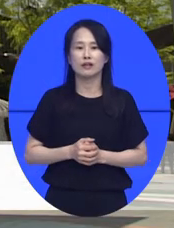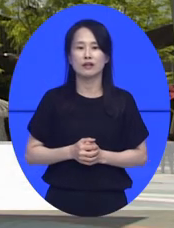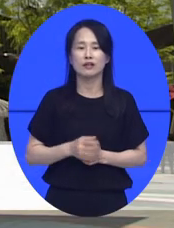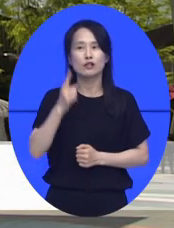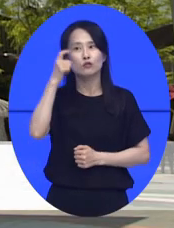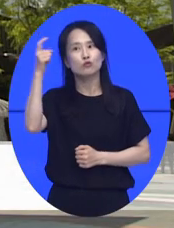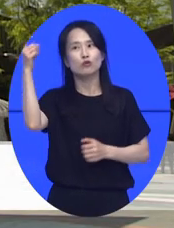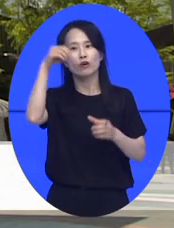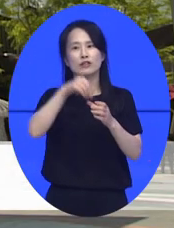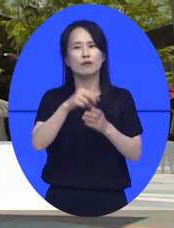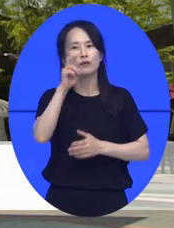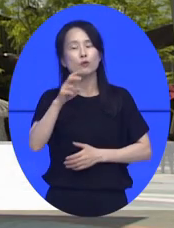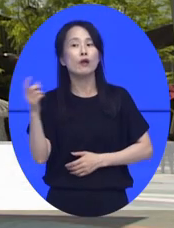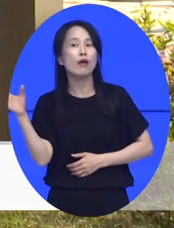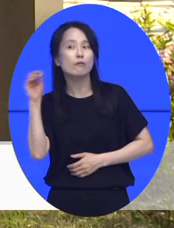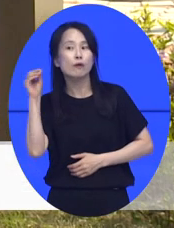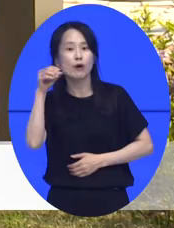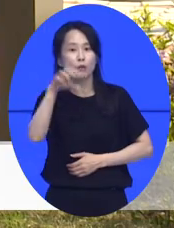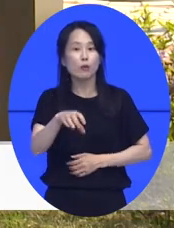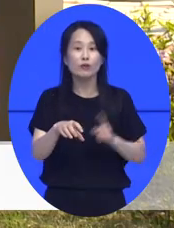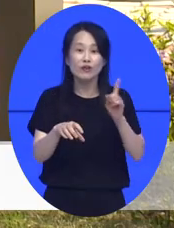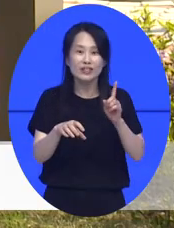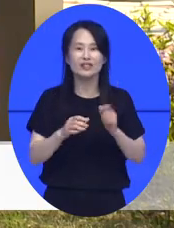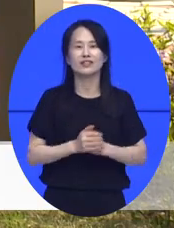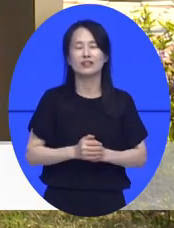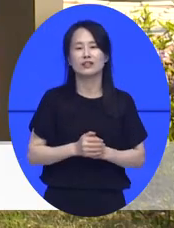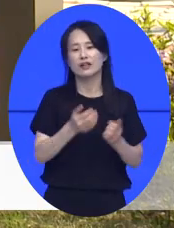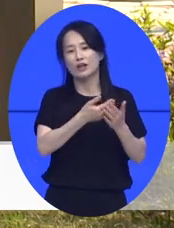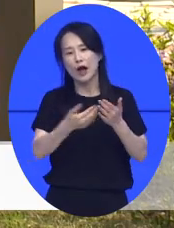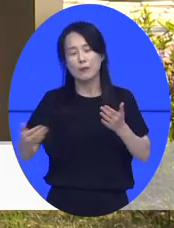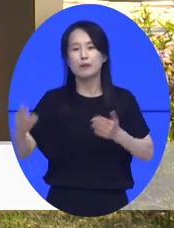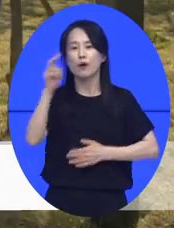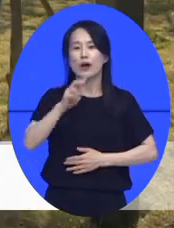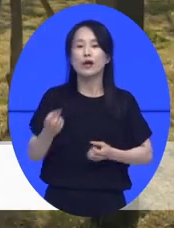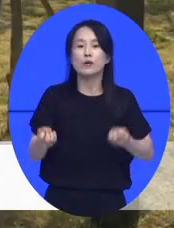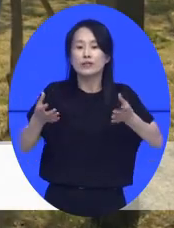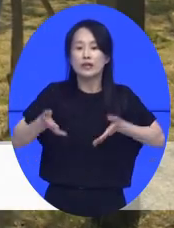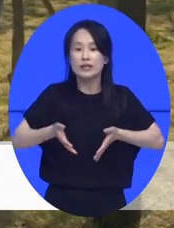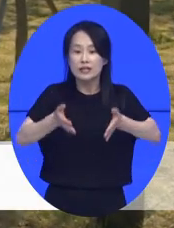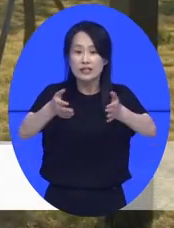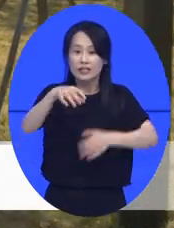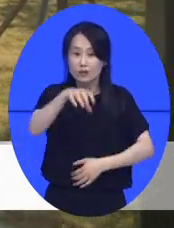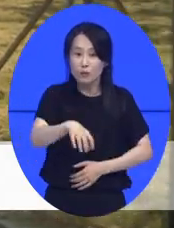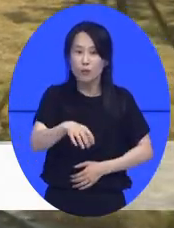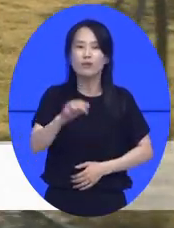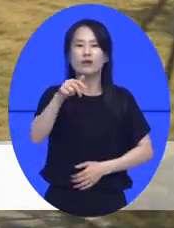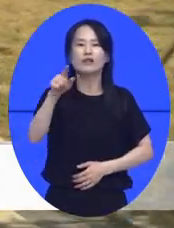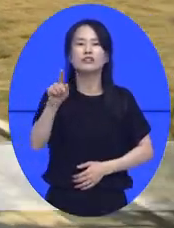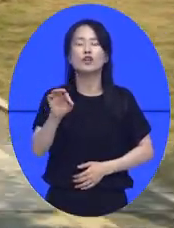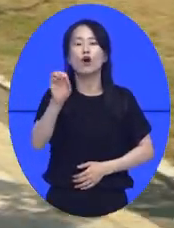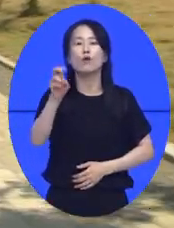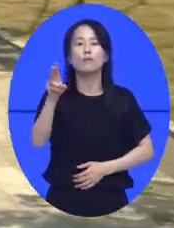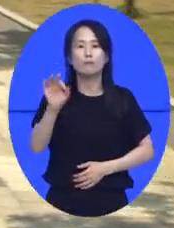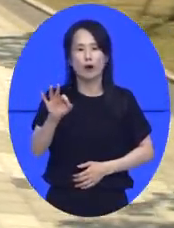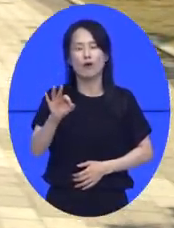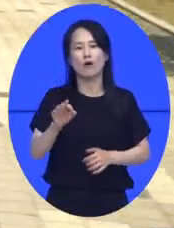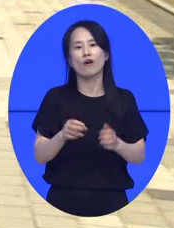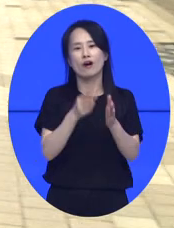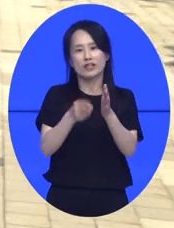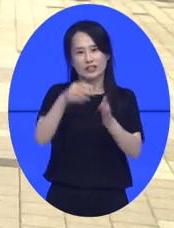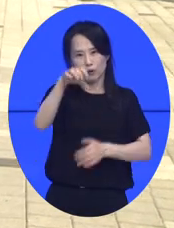추억이 담긴 노래가 흘러나오는 이곳 강변가요제 길이라고 불리기도 하는 이곳은 청평역의 역사를 담고